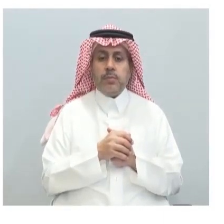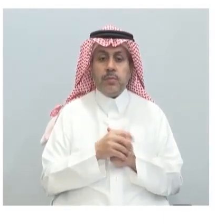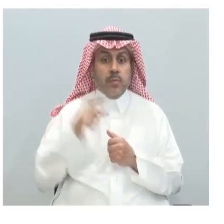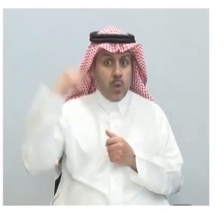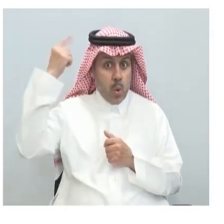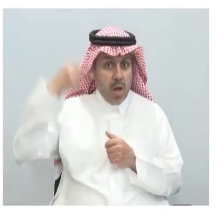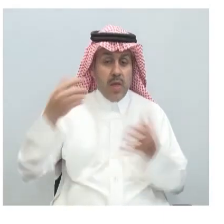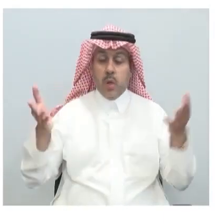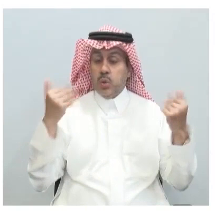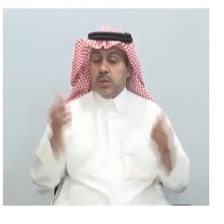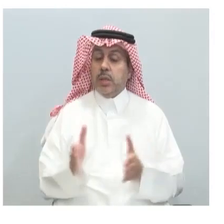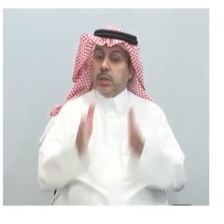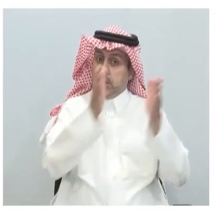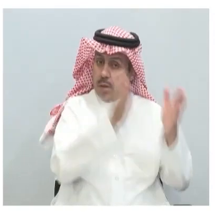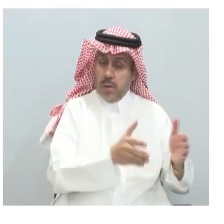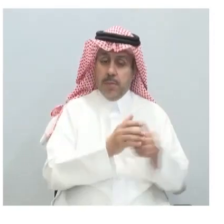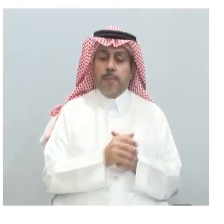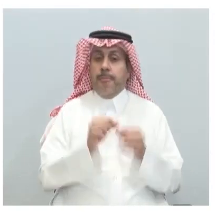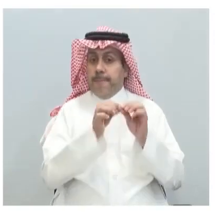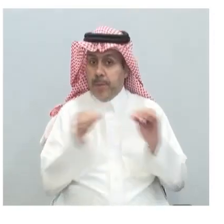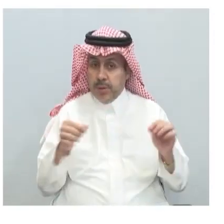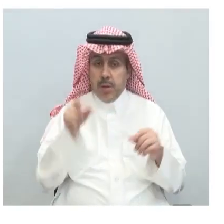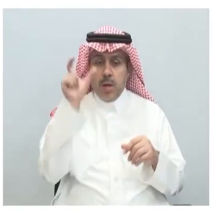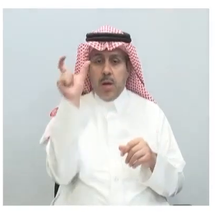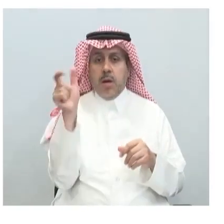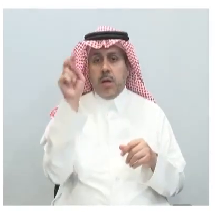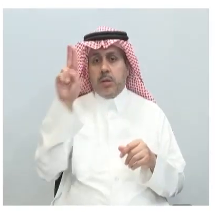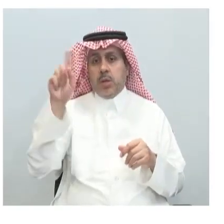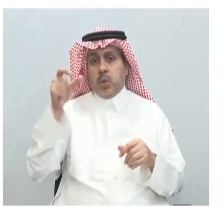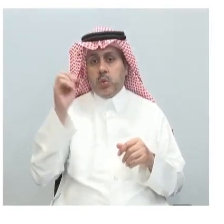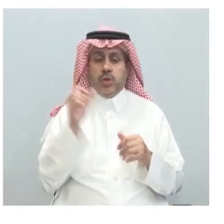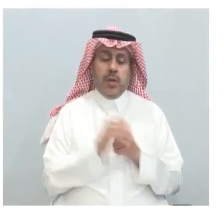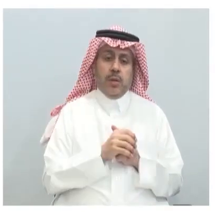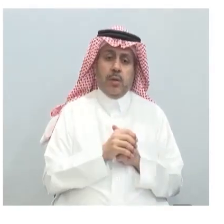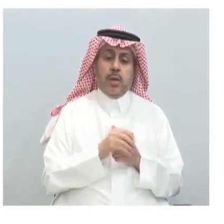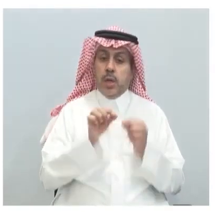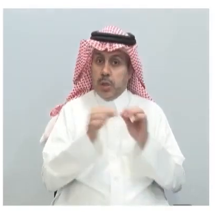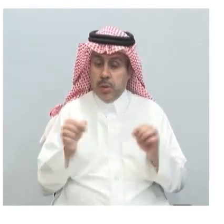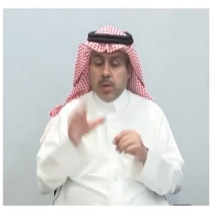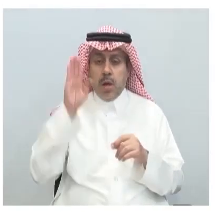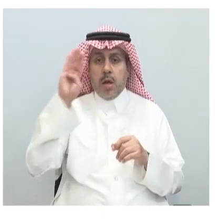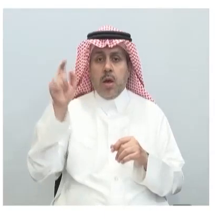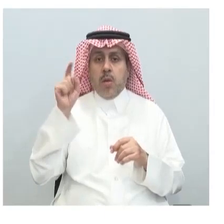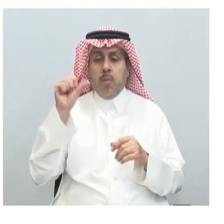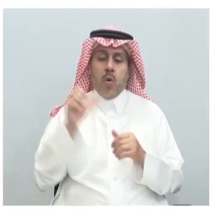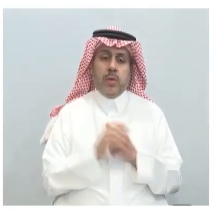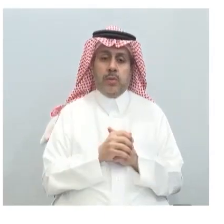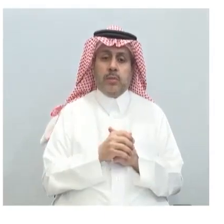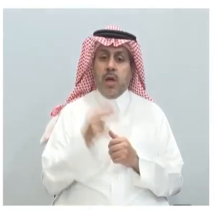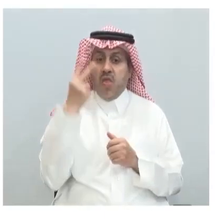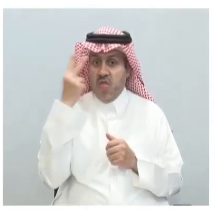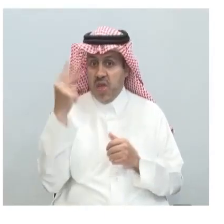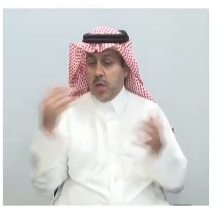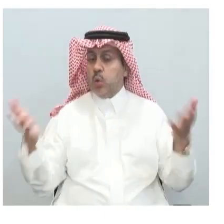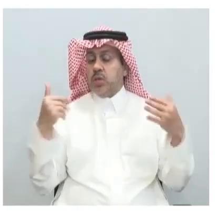الاكسجين انتقل من من من ارتباطه بالنيتروجين الى ارتباطه بالكربون اذا حدث هنا ثاني